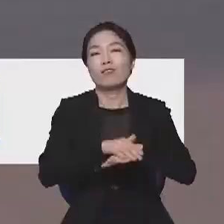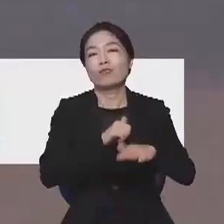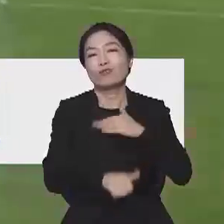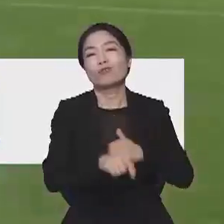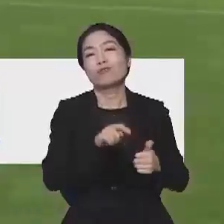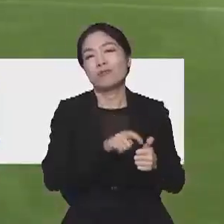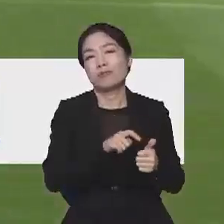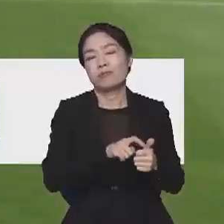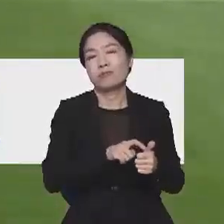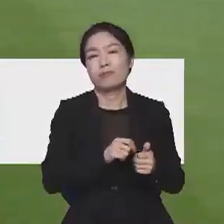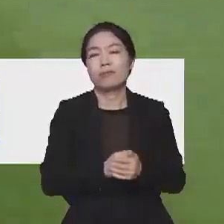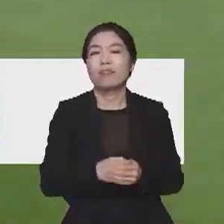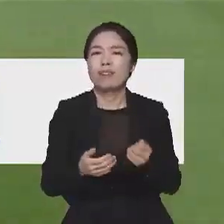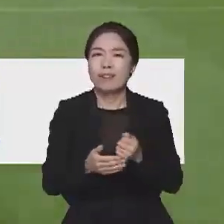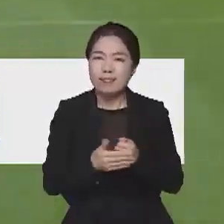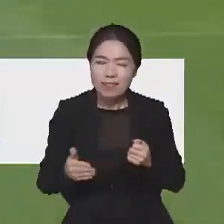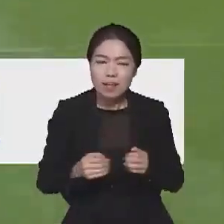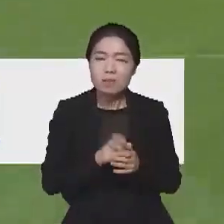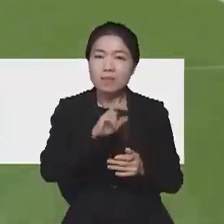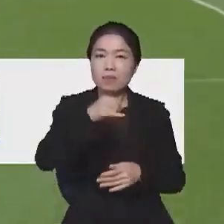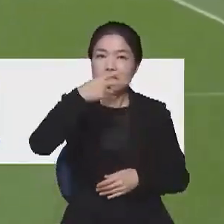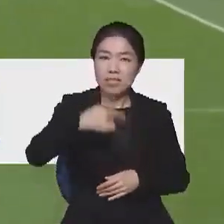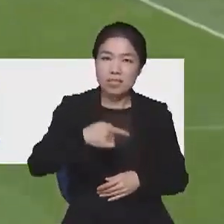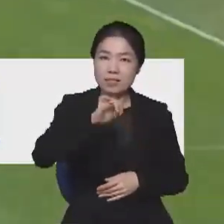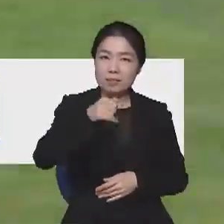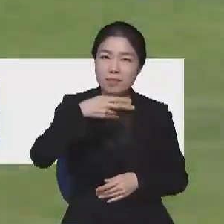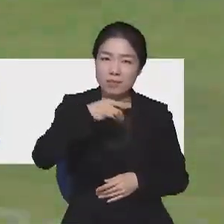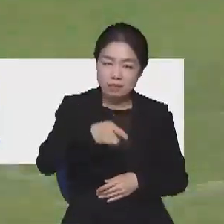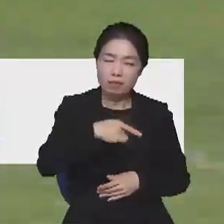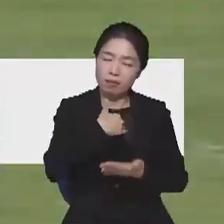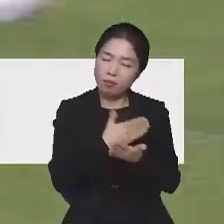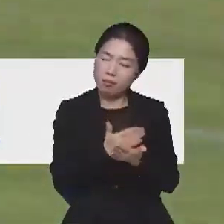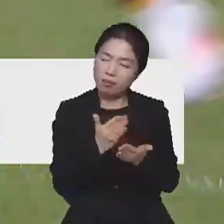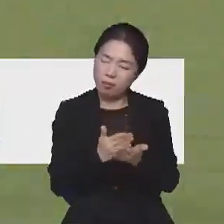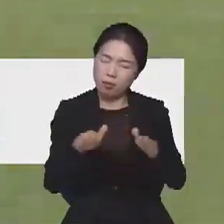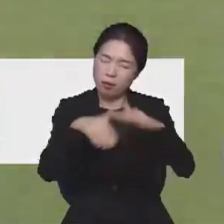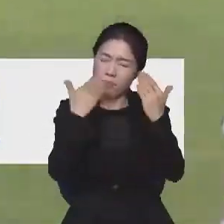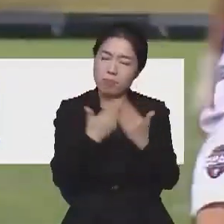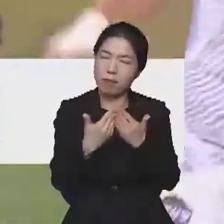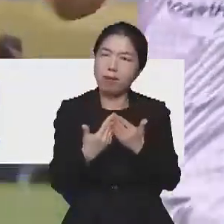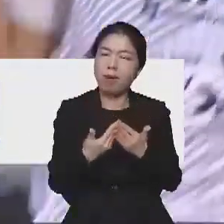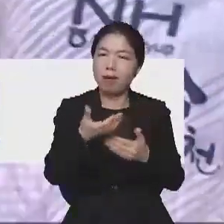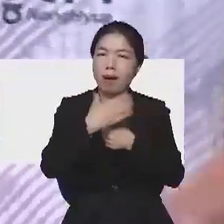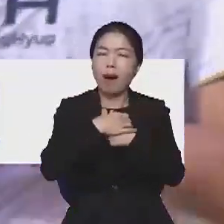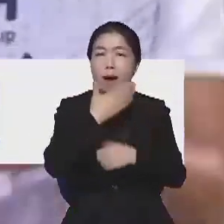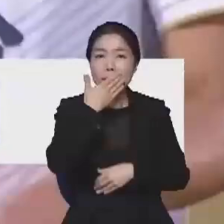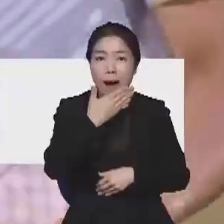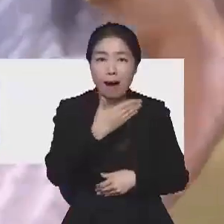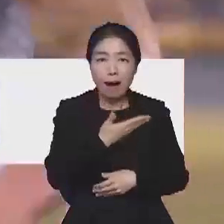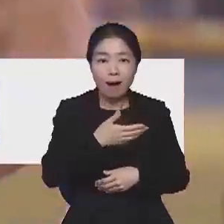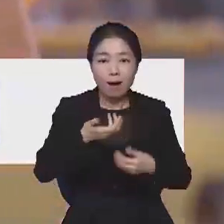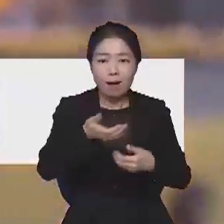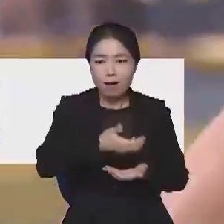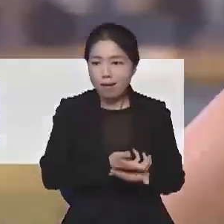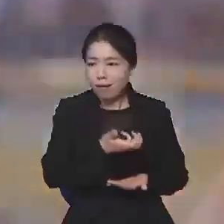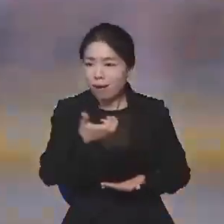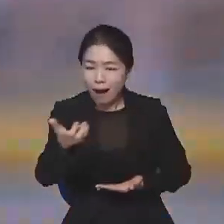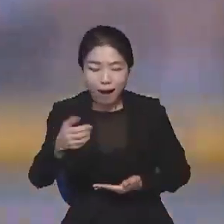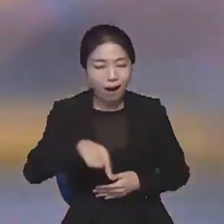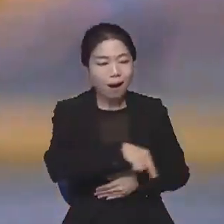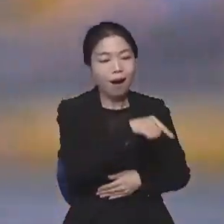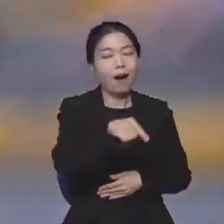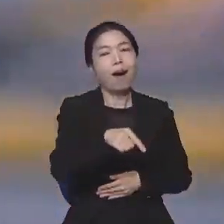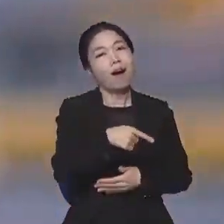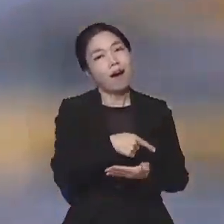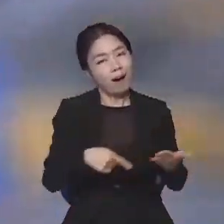합니다. 때문에 미드필더와 윙어, 스트라이커로 모두 뛸 수 있는 엄지성의 이탈은 팀 전력에 큰 손실이 아닐